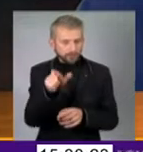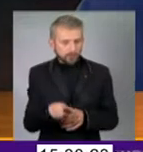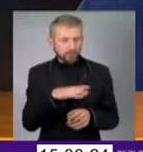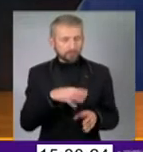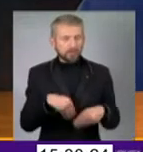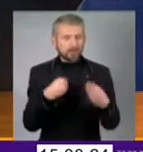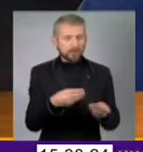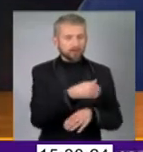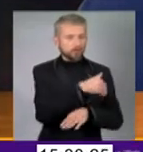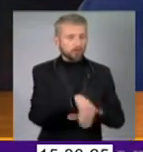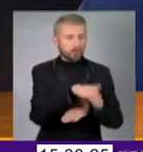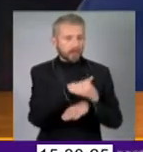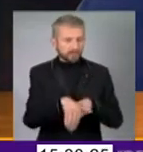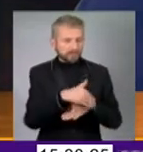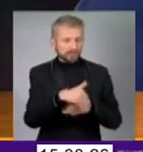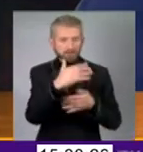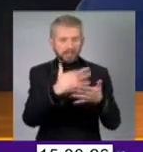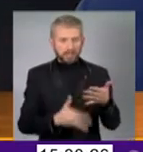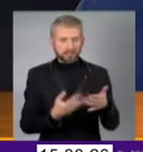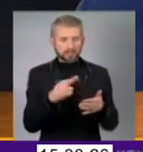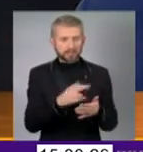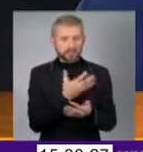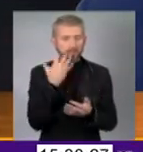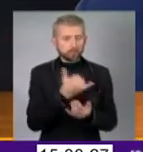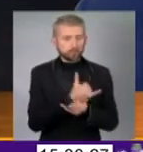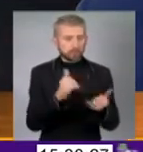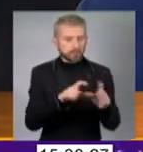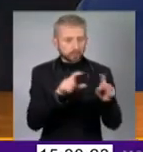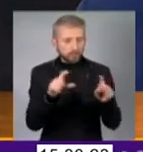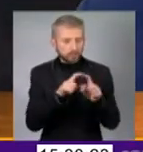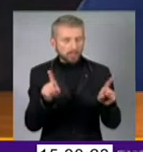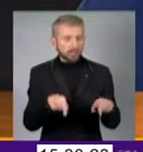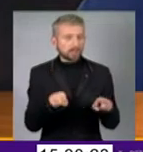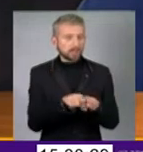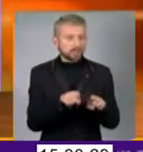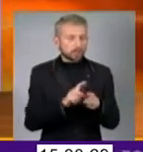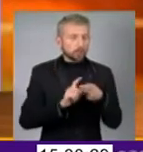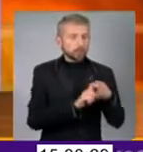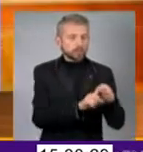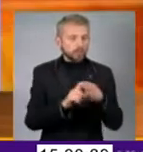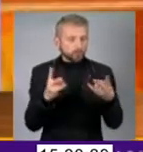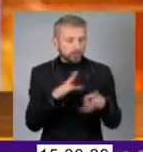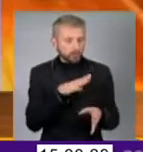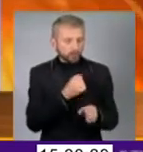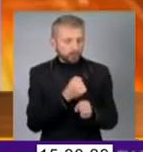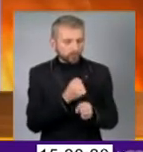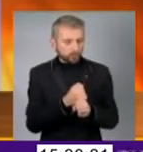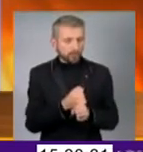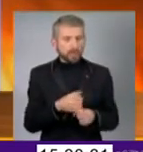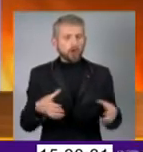надані по адресні, скажімо так, переліки для теплопостачальних компаній, бо так само координацію потрібно було здійснювати. Ми командно з